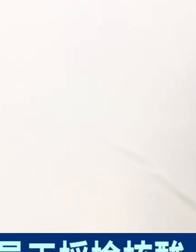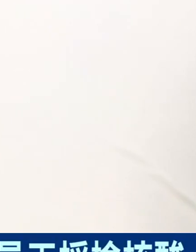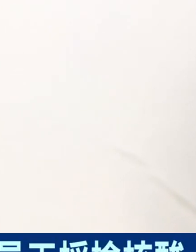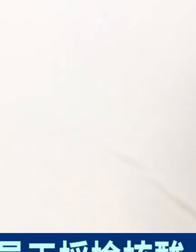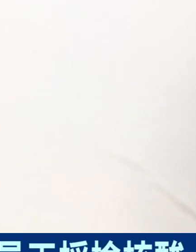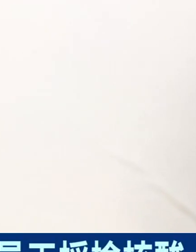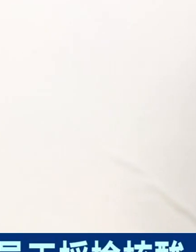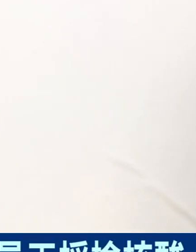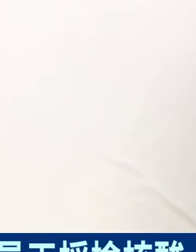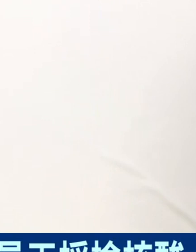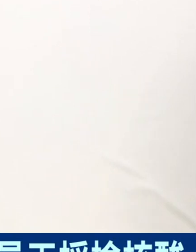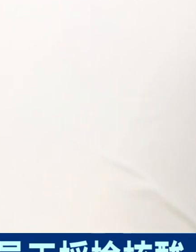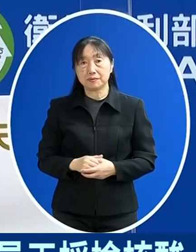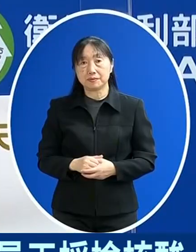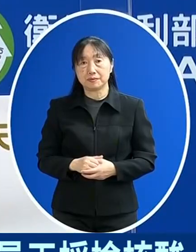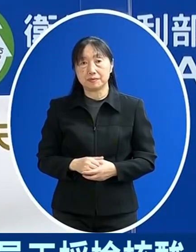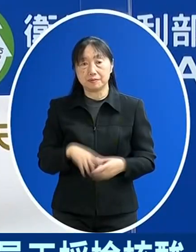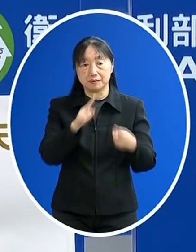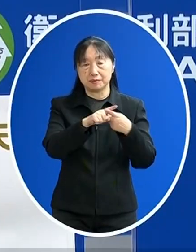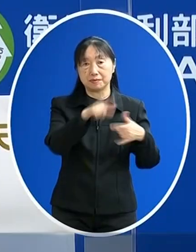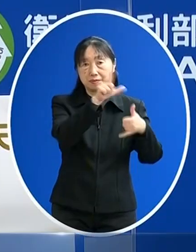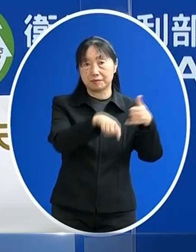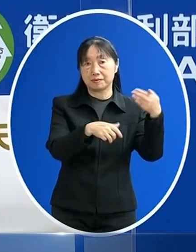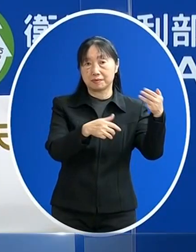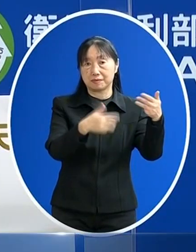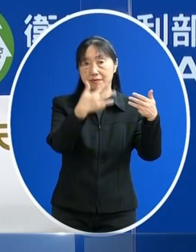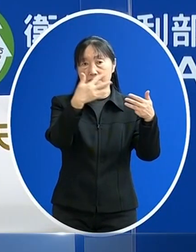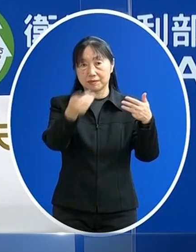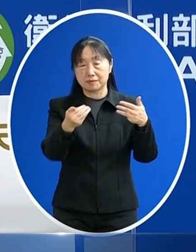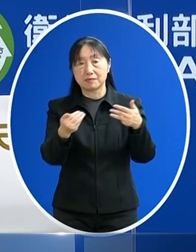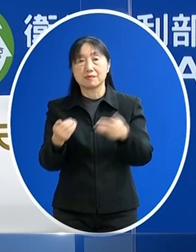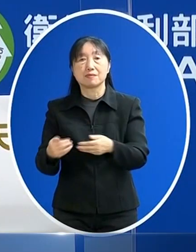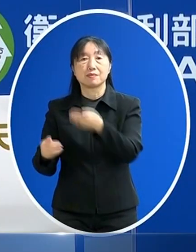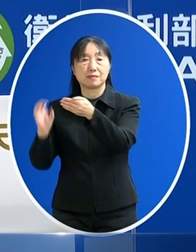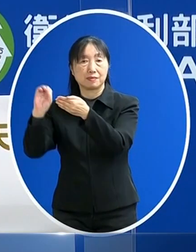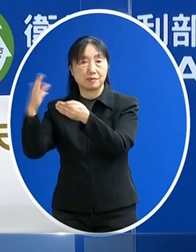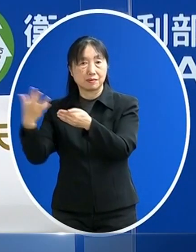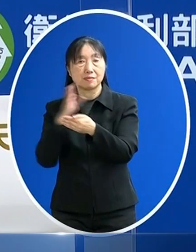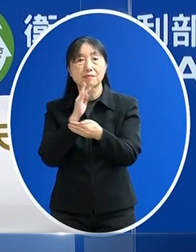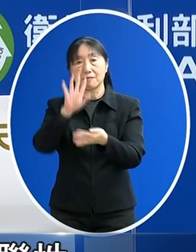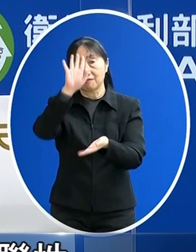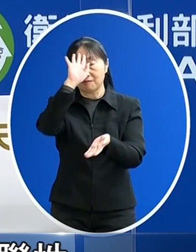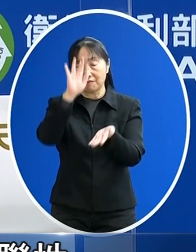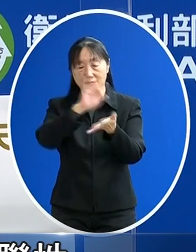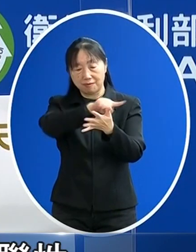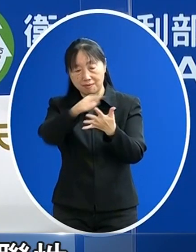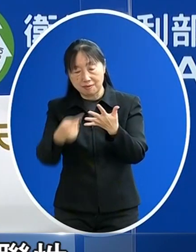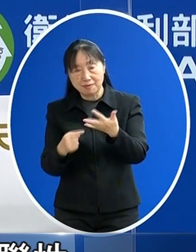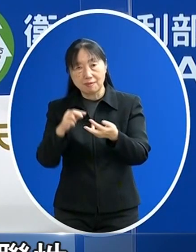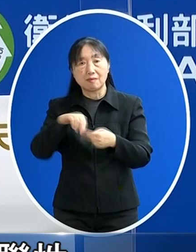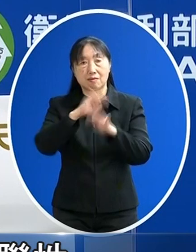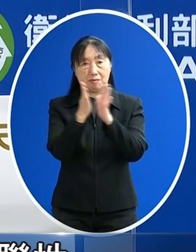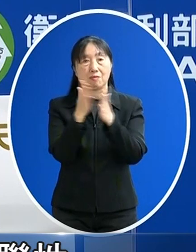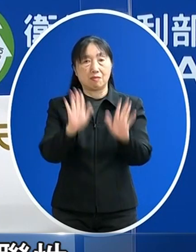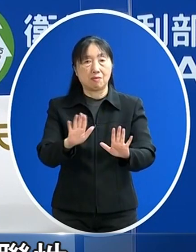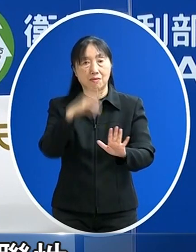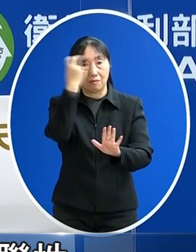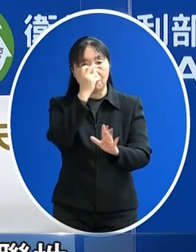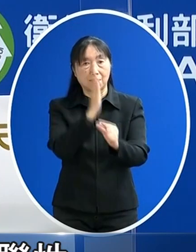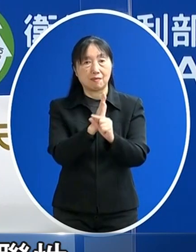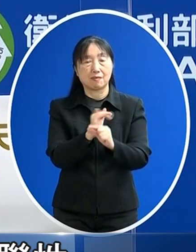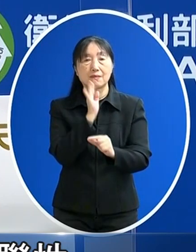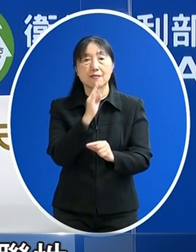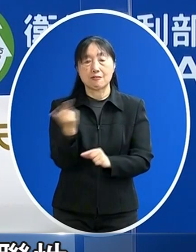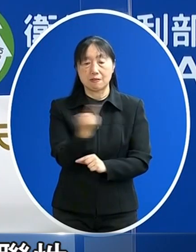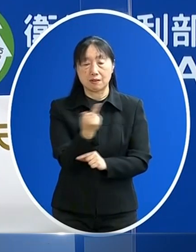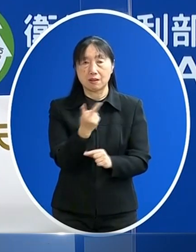列，答案就快揭晓。 这个889908的定序，我们在进行中。那这里面大概是这两